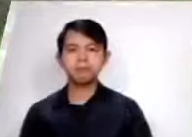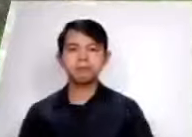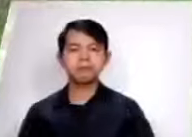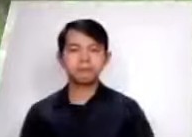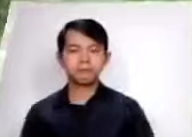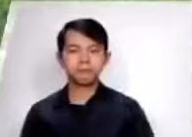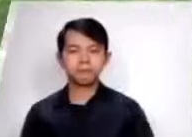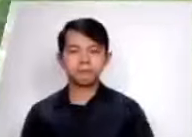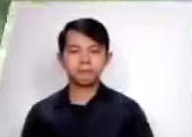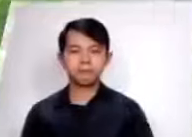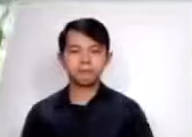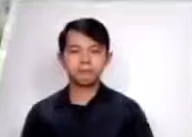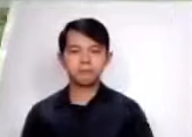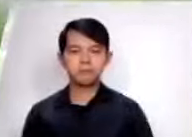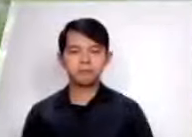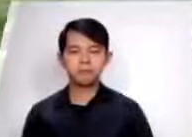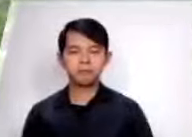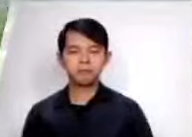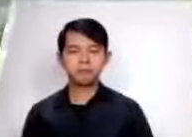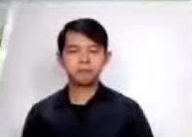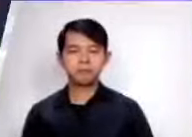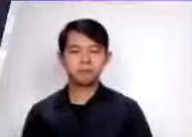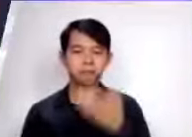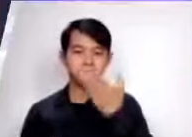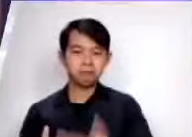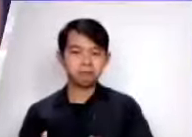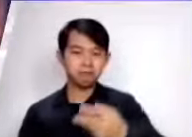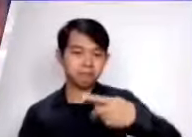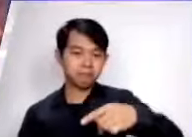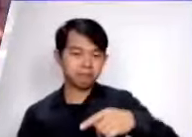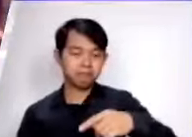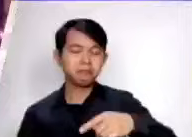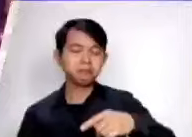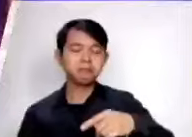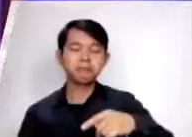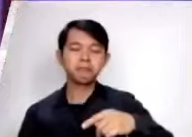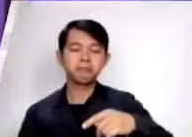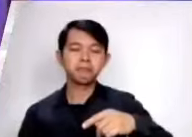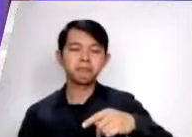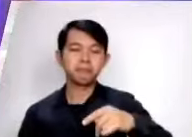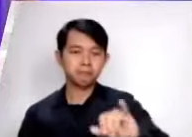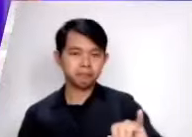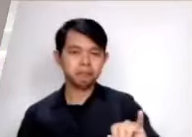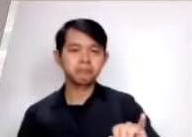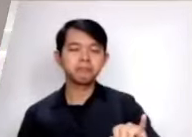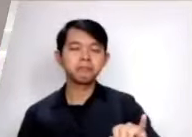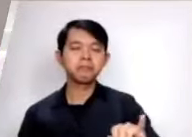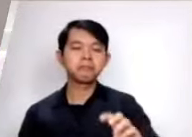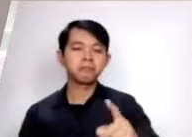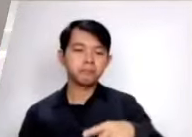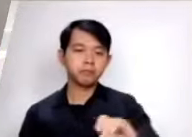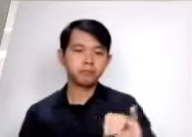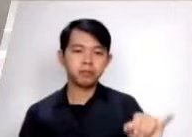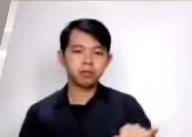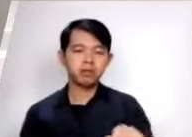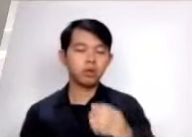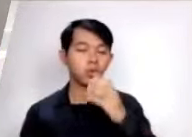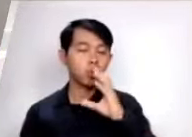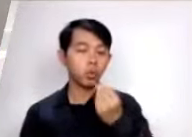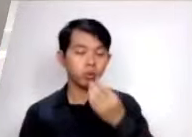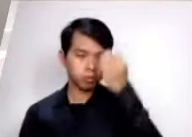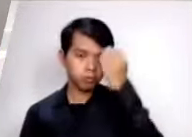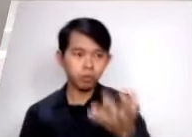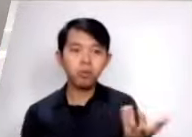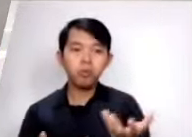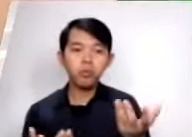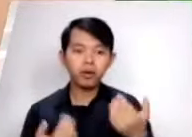person of interest na nagturo kung saan matatagpuan ang mga labi ng beauty pageant contestant na si Geneva Lopez at nobyong Israeli na si Yitzhak